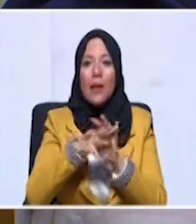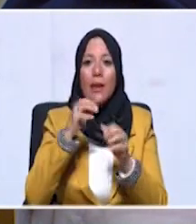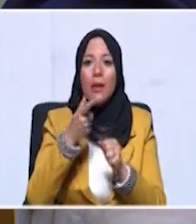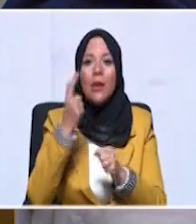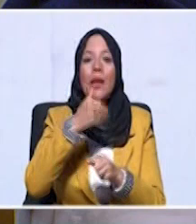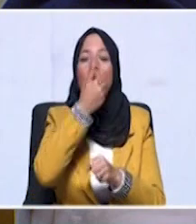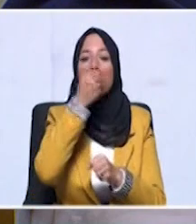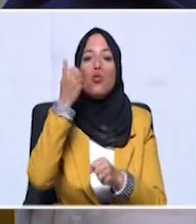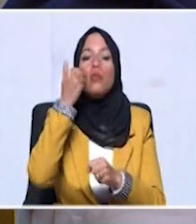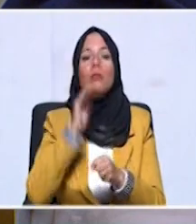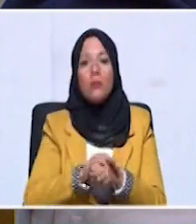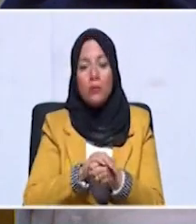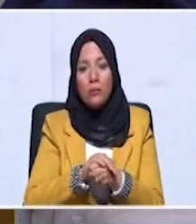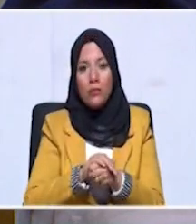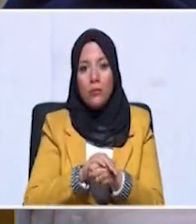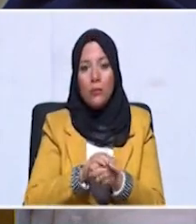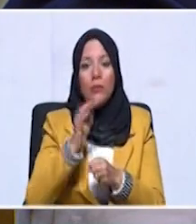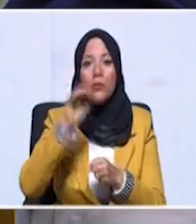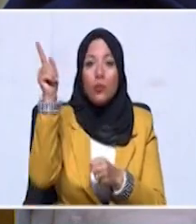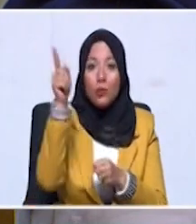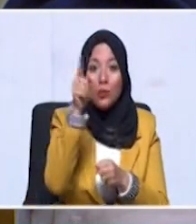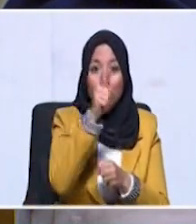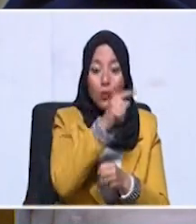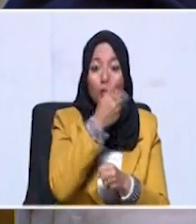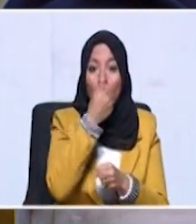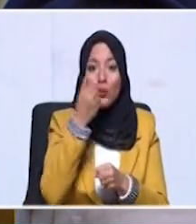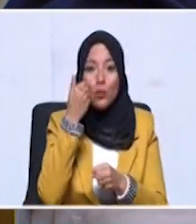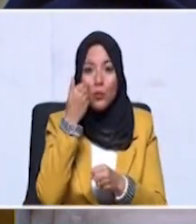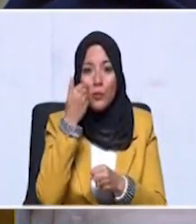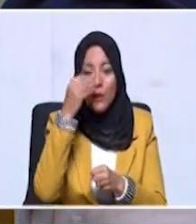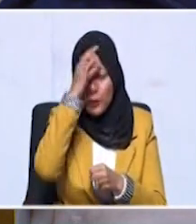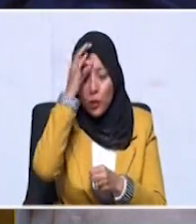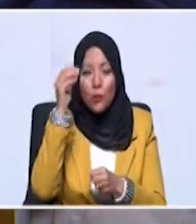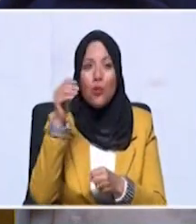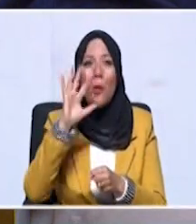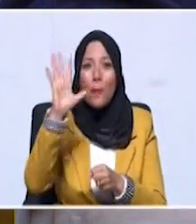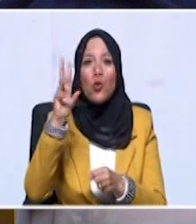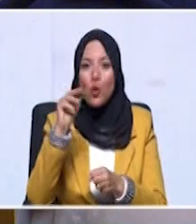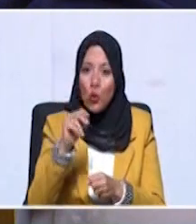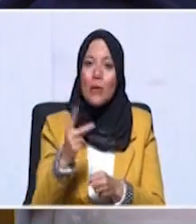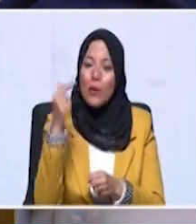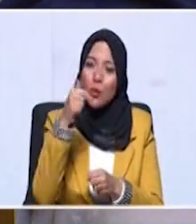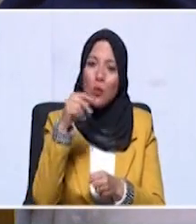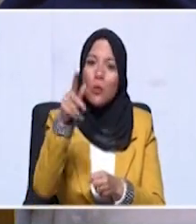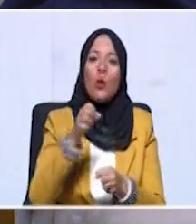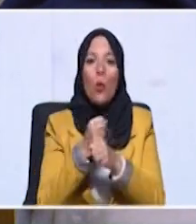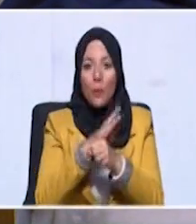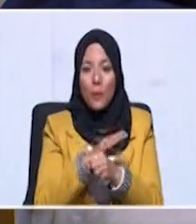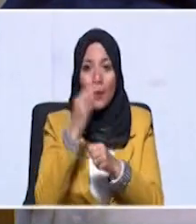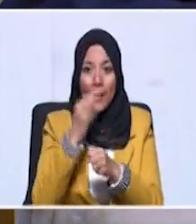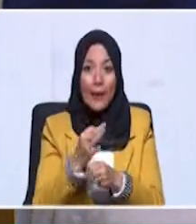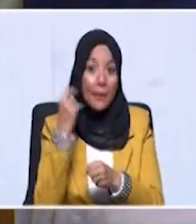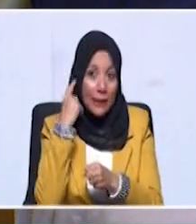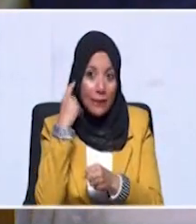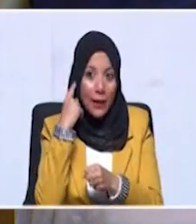هي سنه الصيام فكان معظم يصوم معظم شهر شعبان دلوقتي اي حد بيسمع كلامي ده